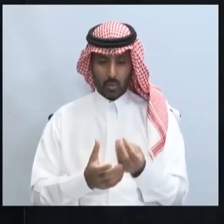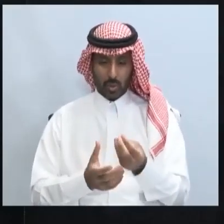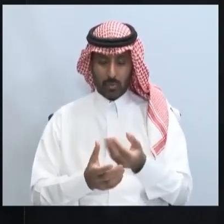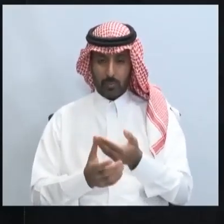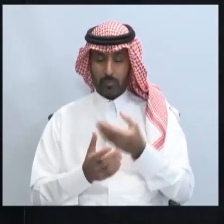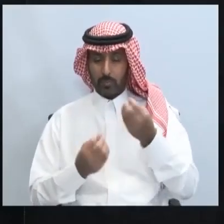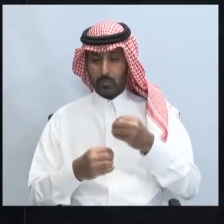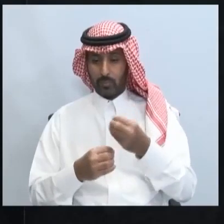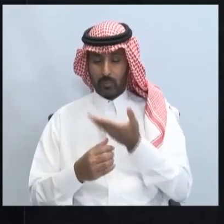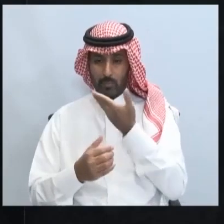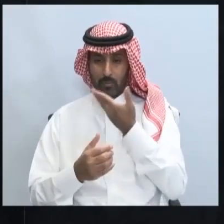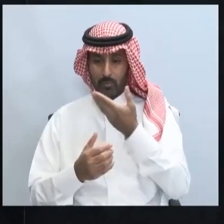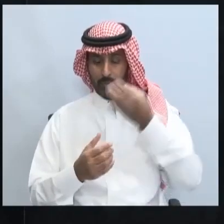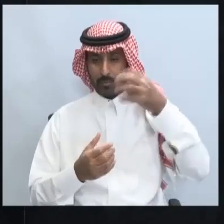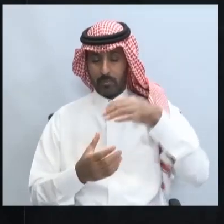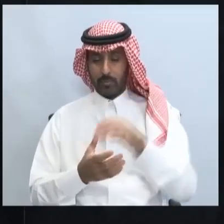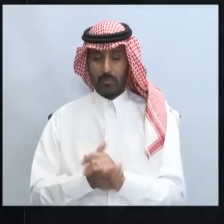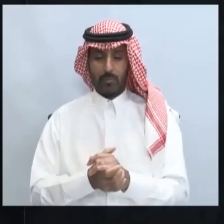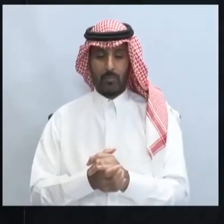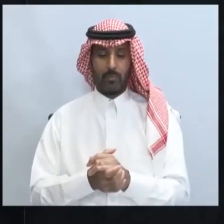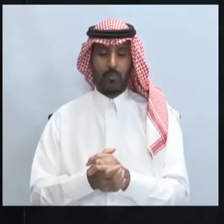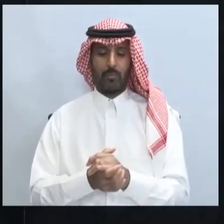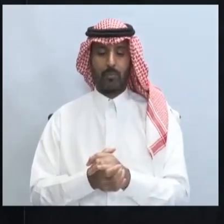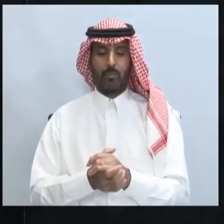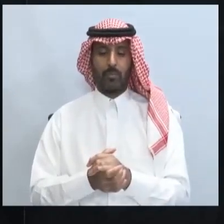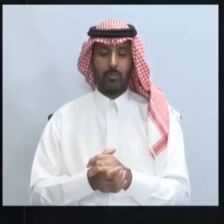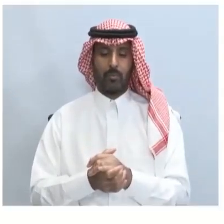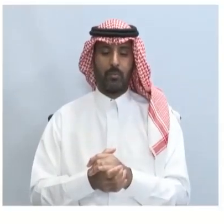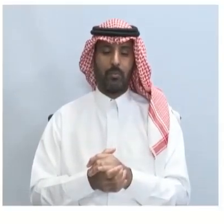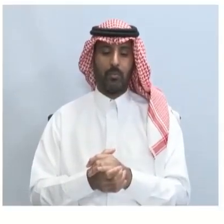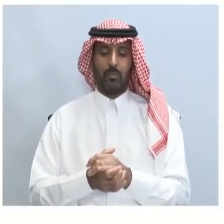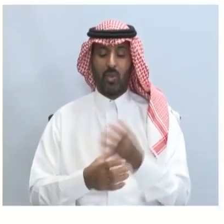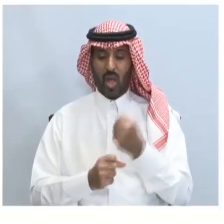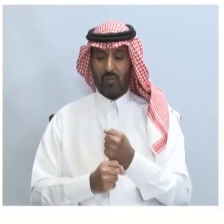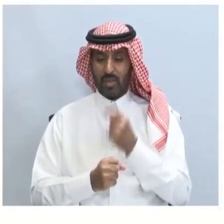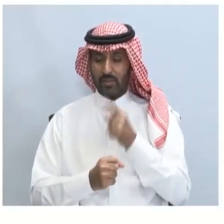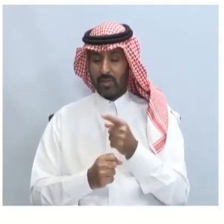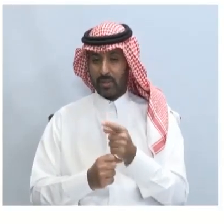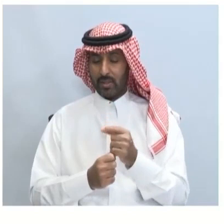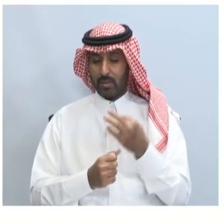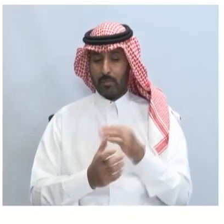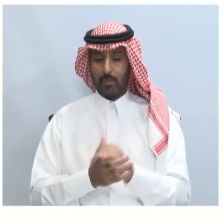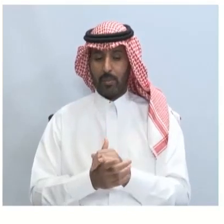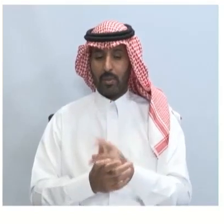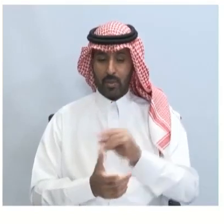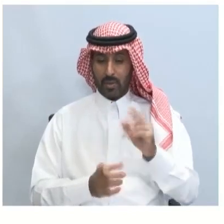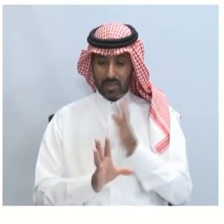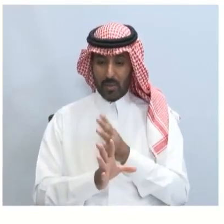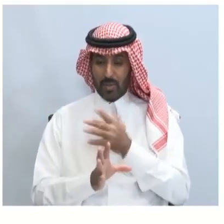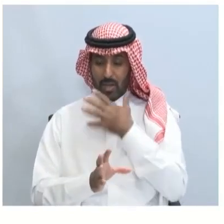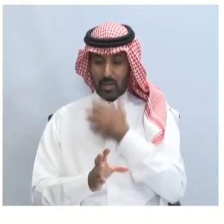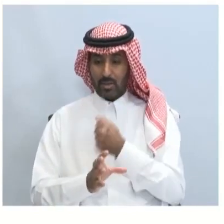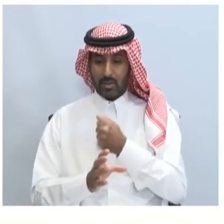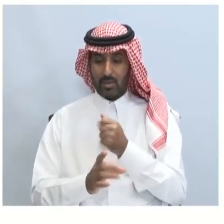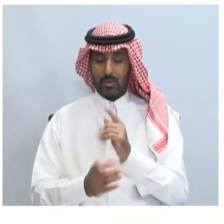ويصل الينا بهذه العذوبه فينبغي علينا ان نحافظ على استخدام الماء اقتداء بنبينا صلى الله